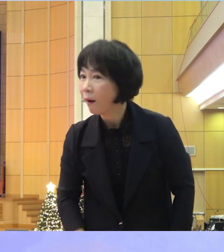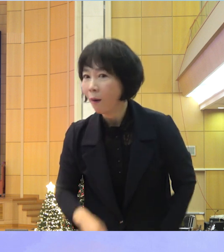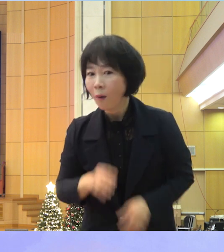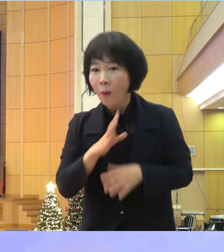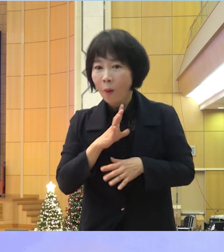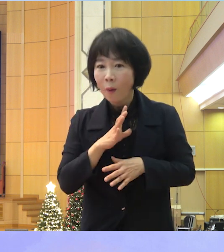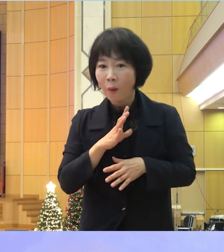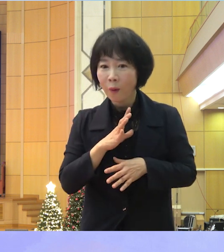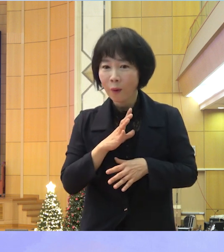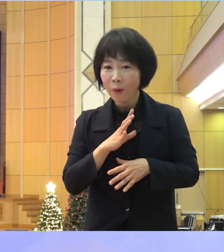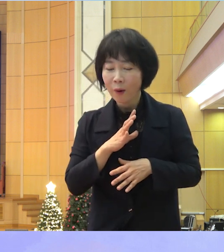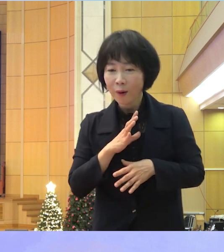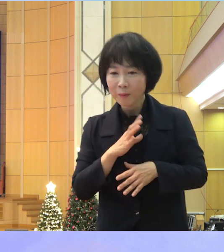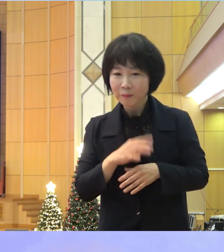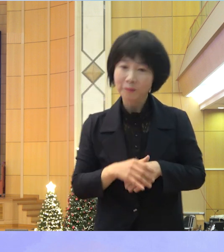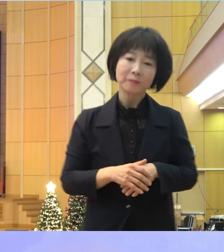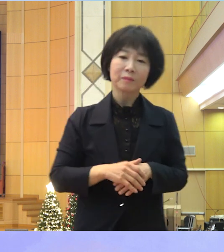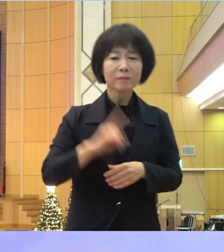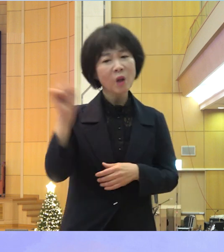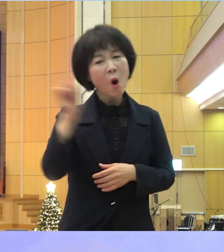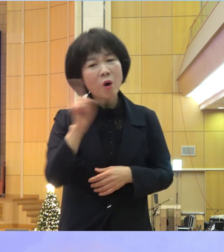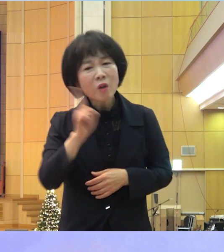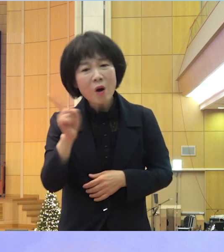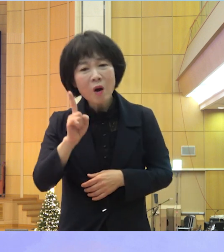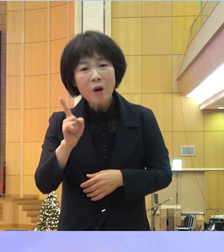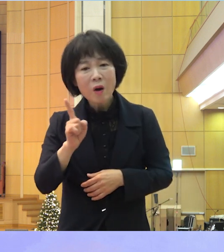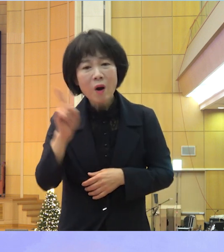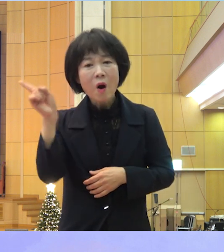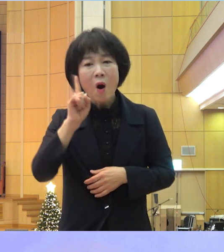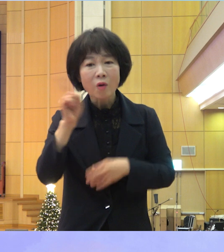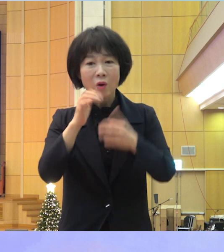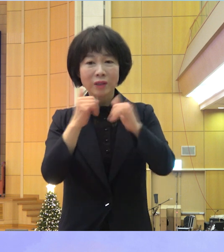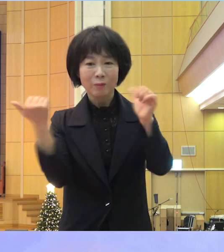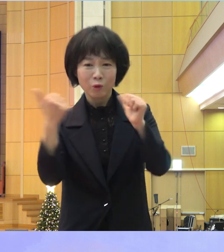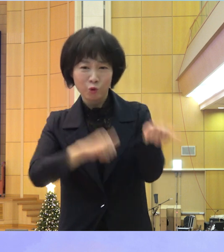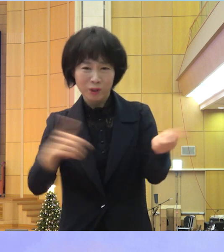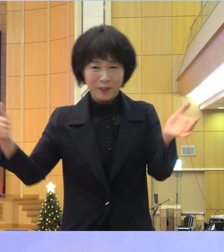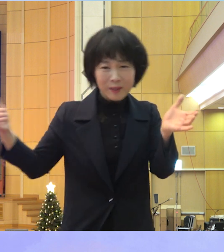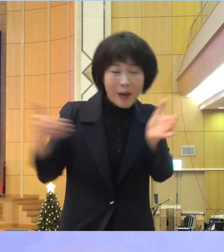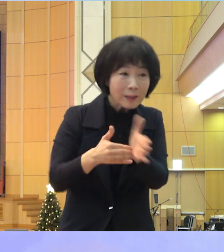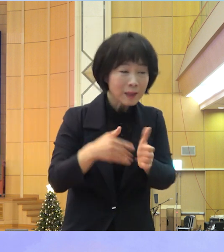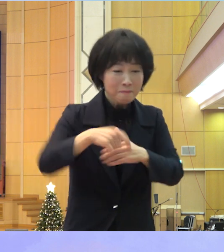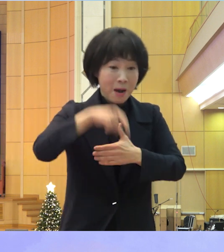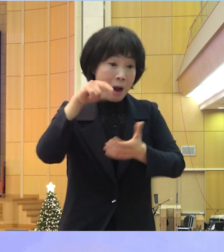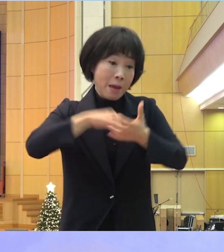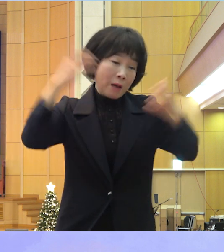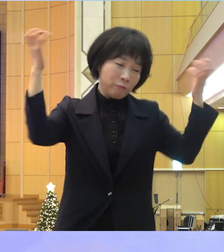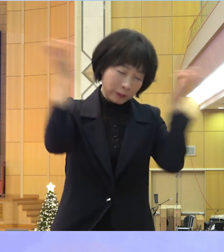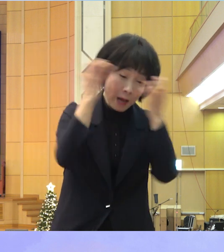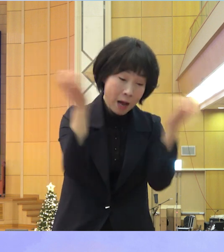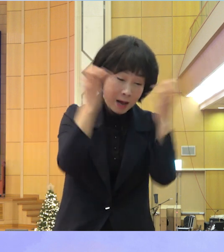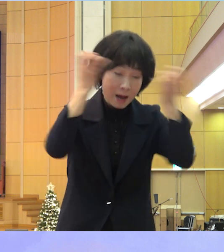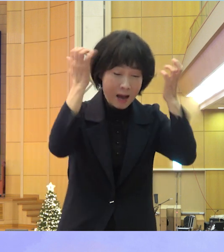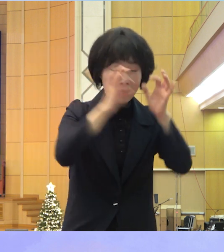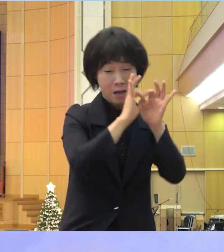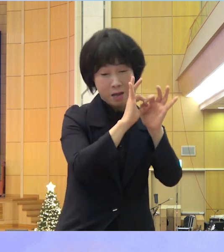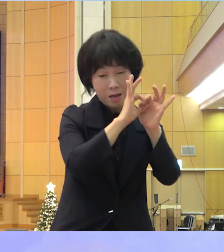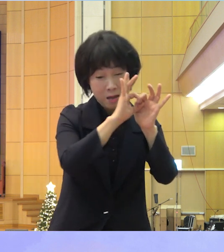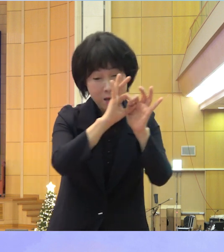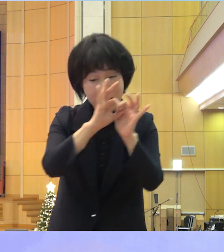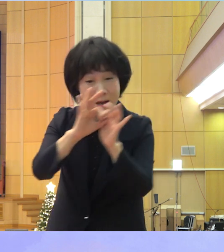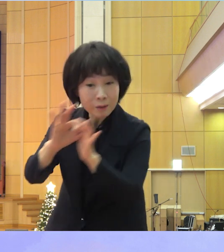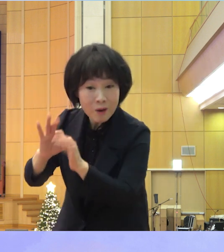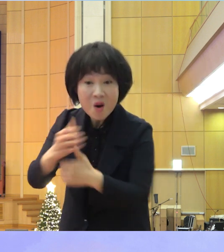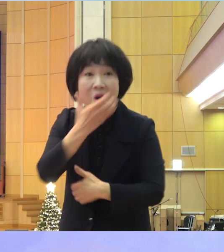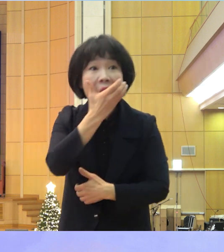뭐하고 윤택하였고, 어떤 사람은 이제 또 반대로 죽도록 마음에 고통하고